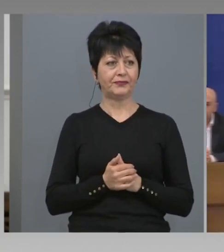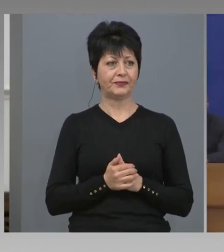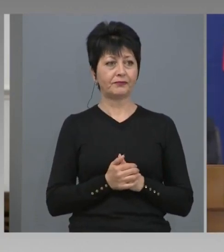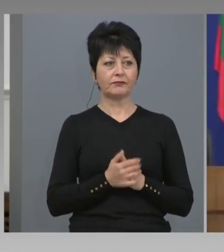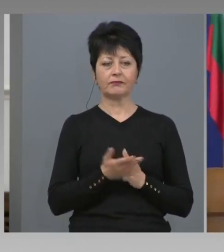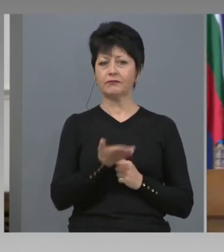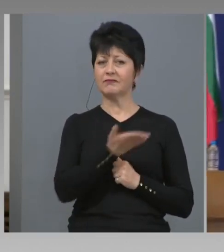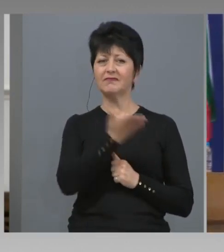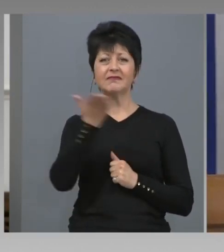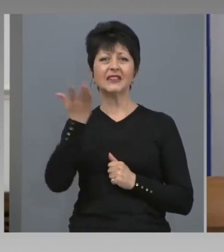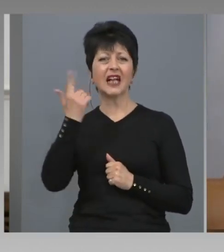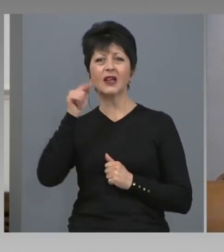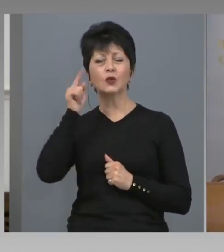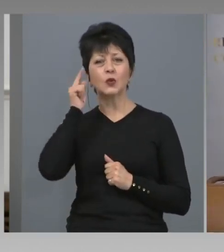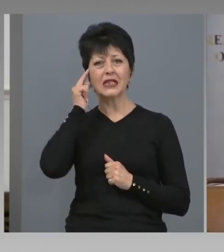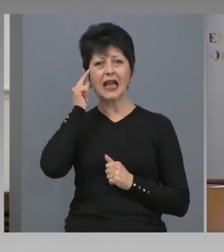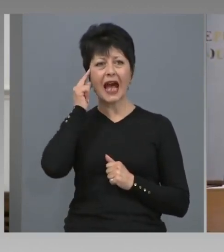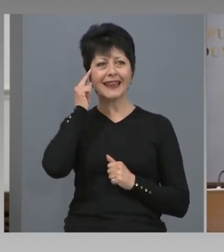Както знаете, в